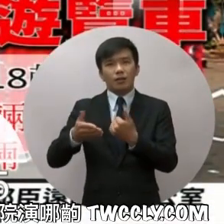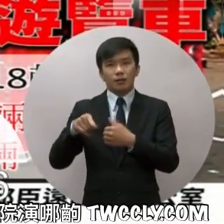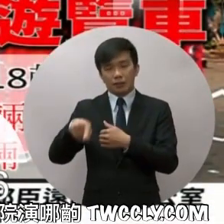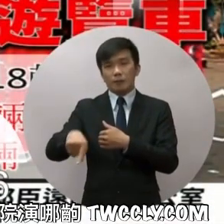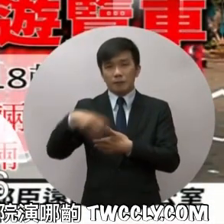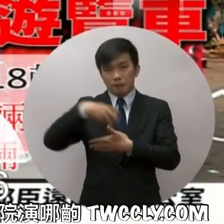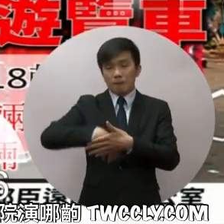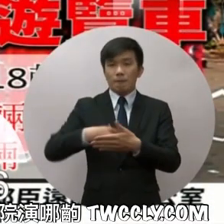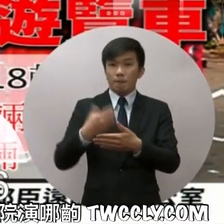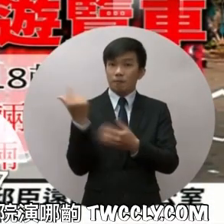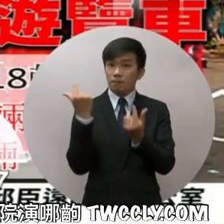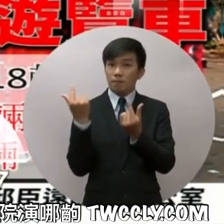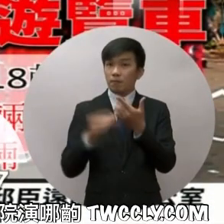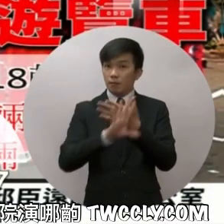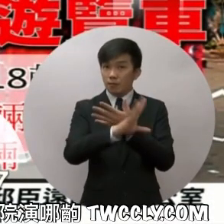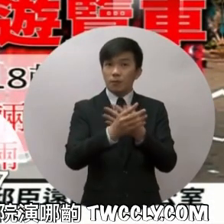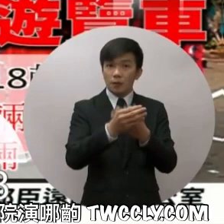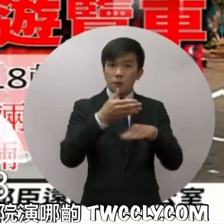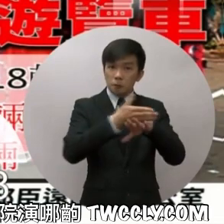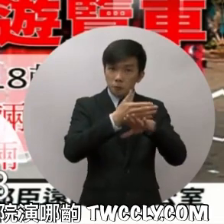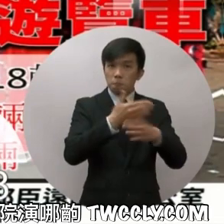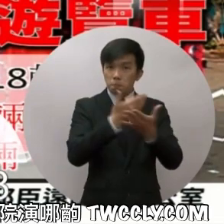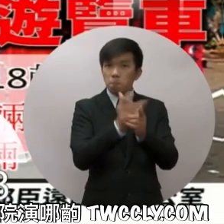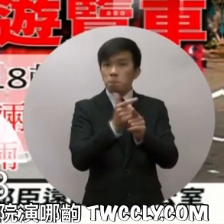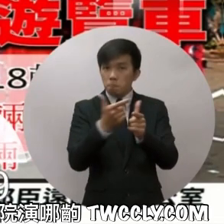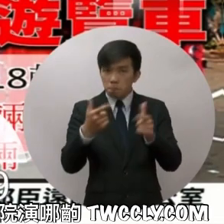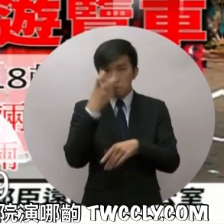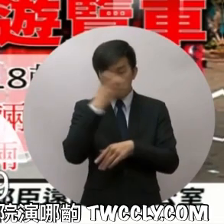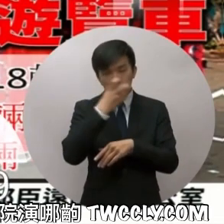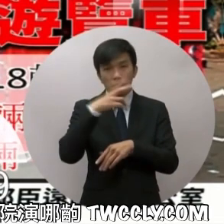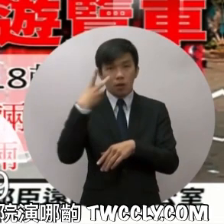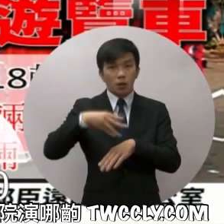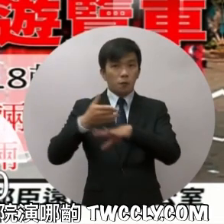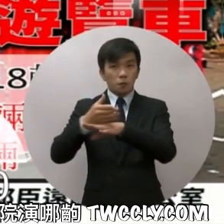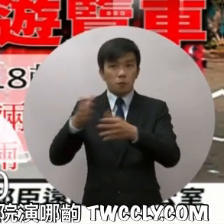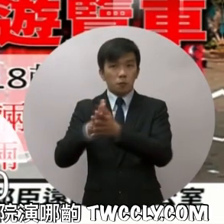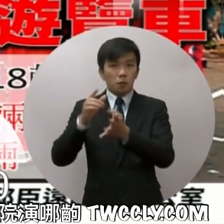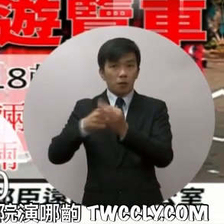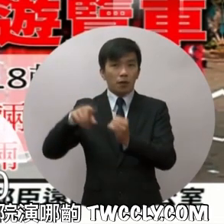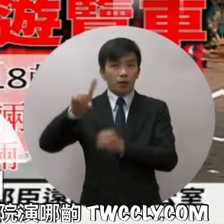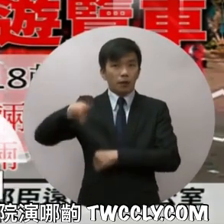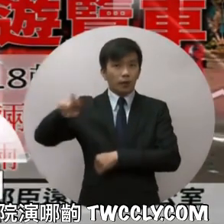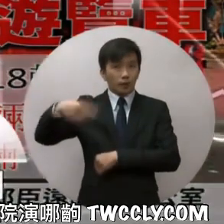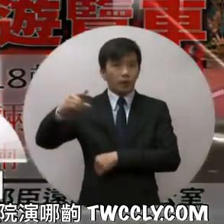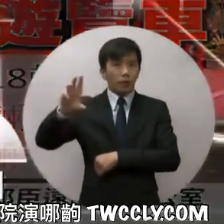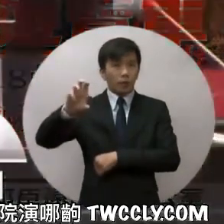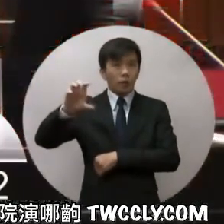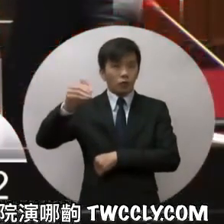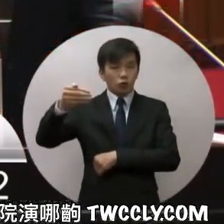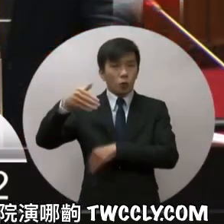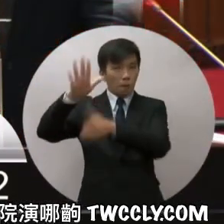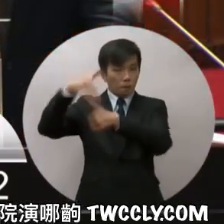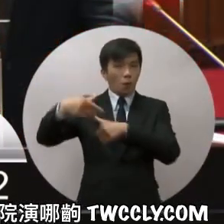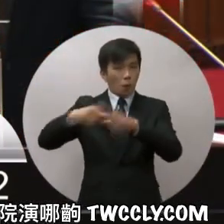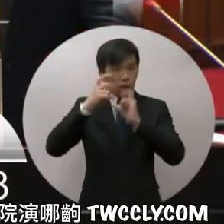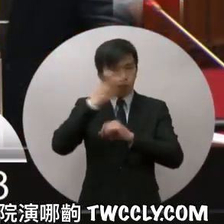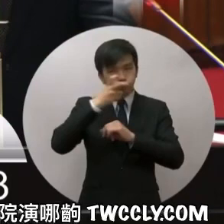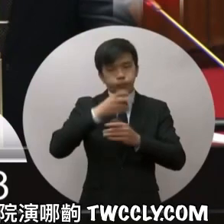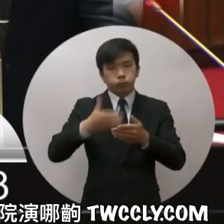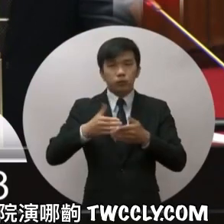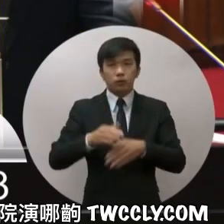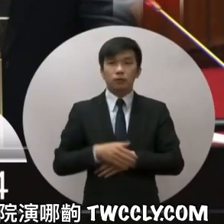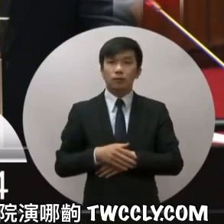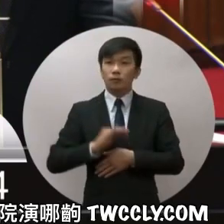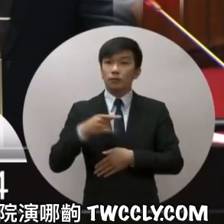禍相關的車廠的這個車種那現在目前招回1189輛但是現在這個車安中心檢